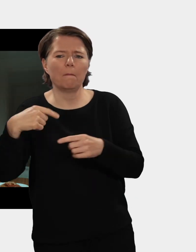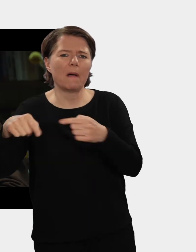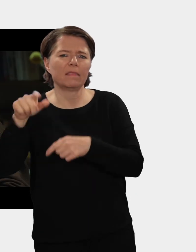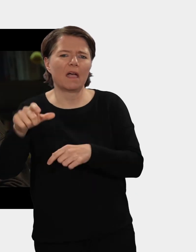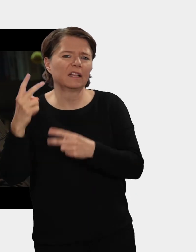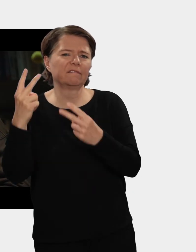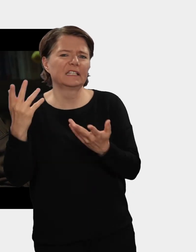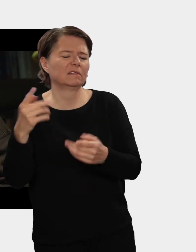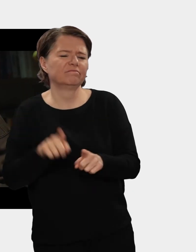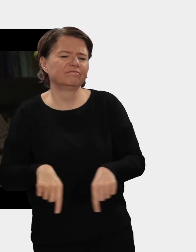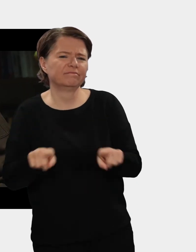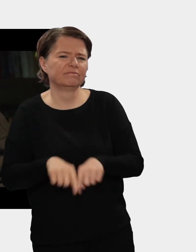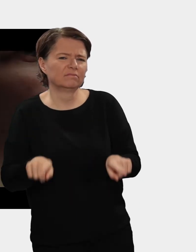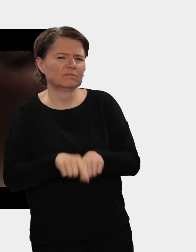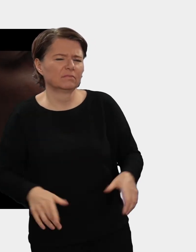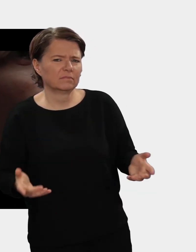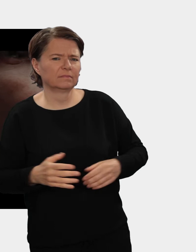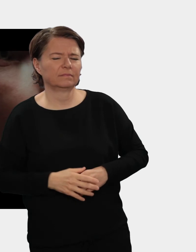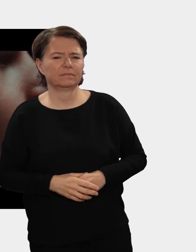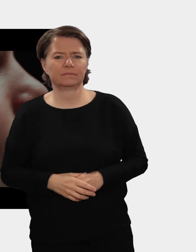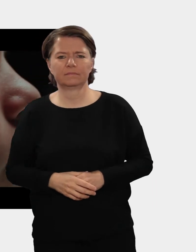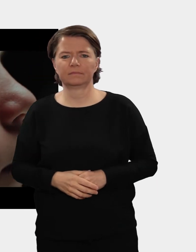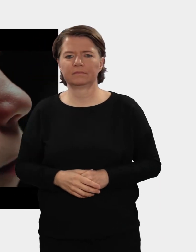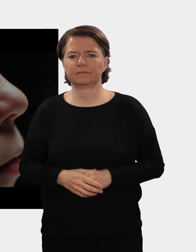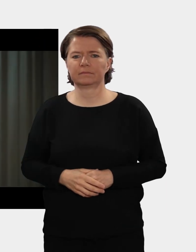als wir. Und jedes Mal, wir hier rum sitzen...